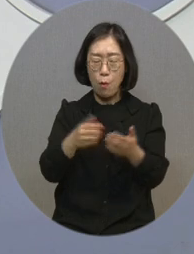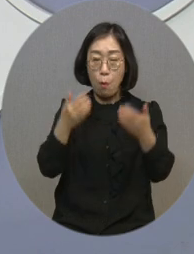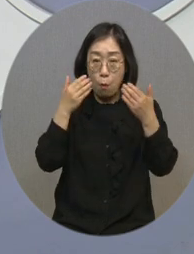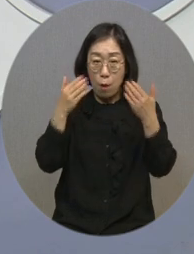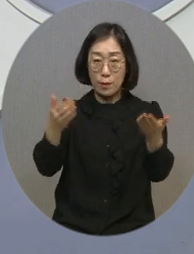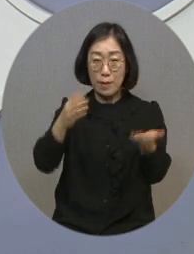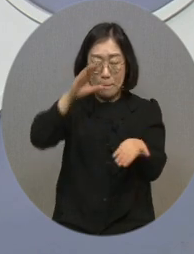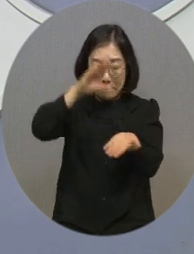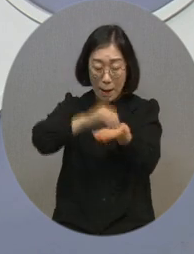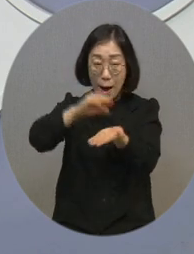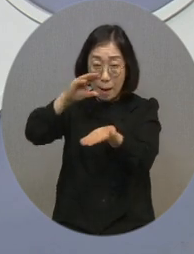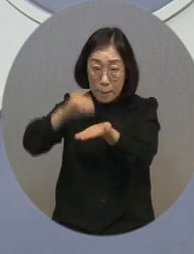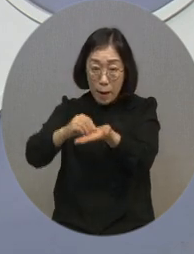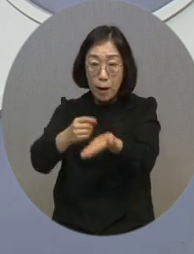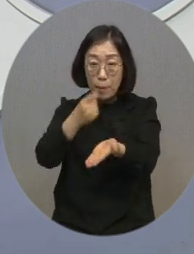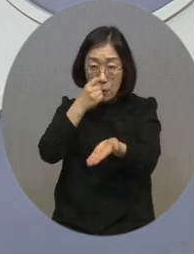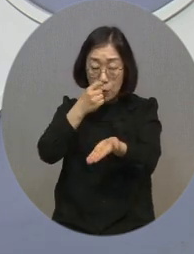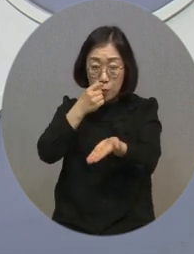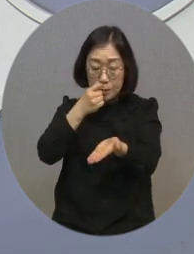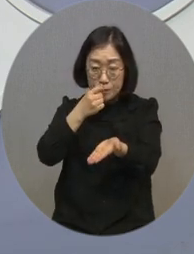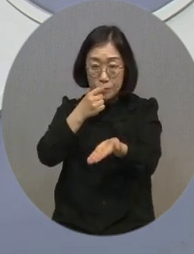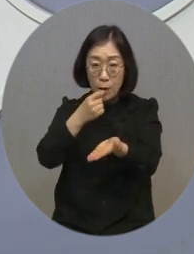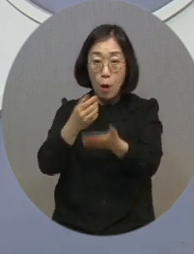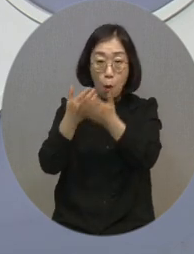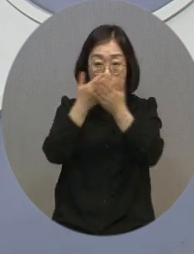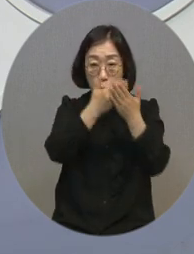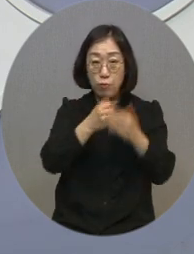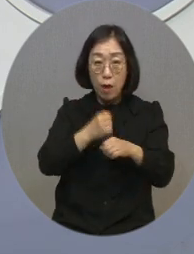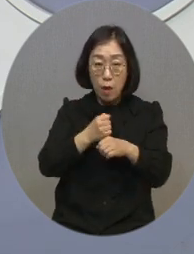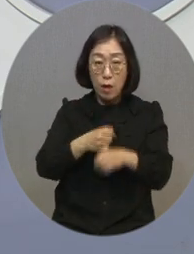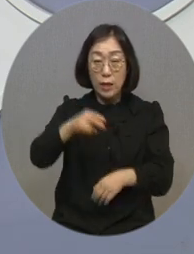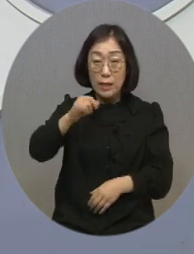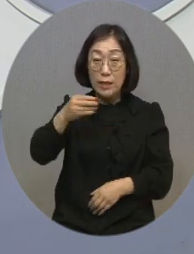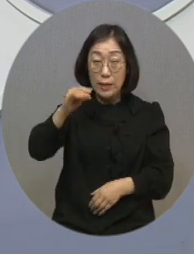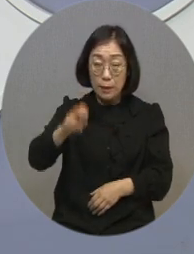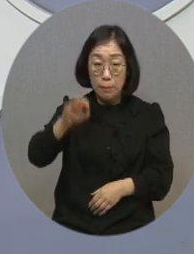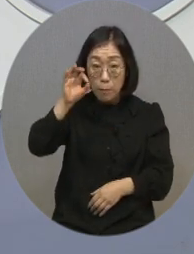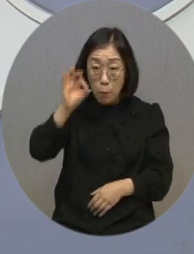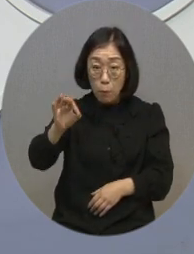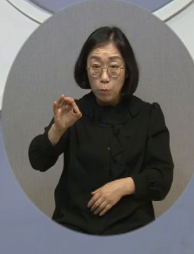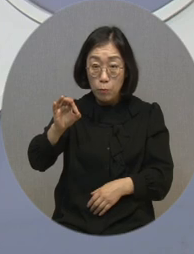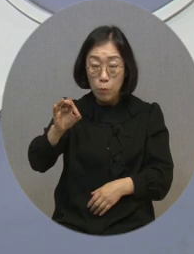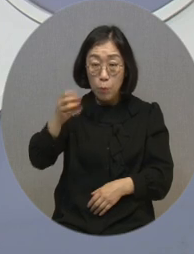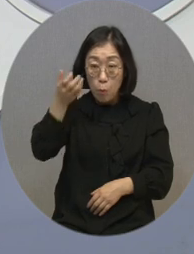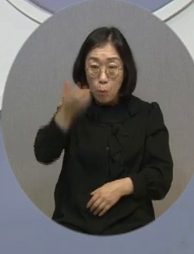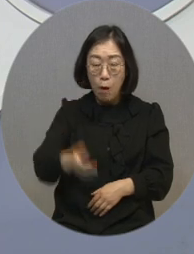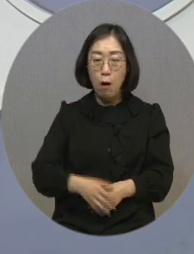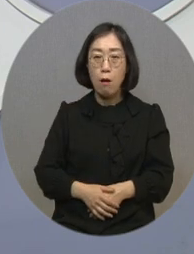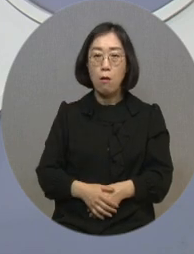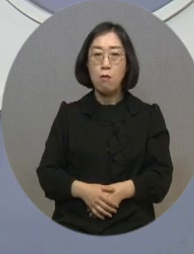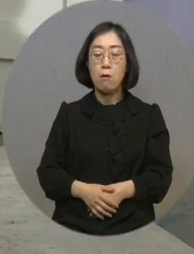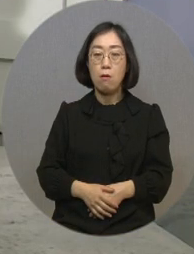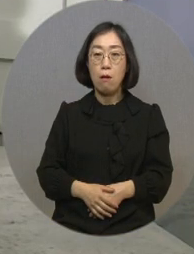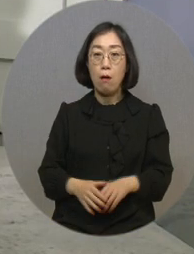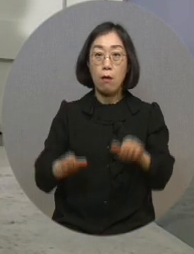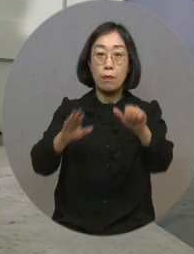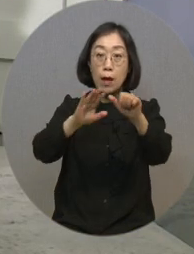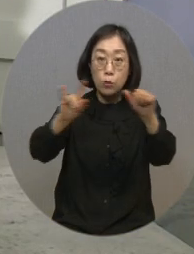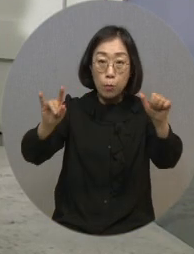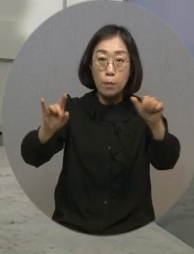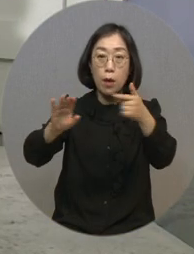이런 이제 기준으로 이제 갖고 봤는데 신림대 가서 보니까 그 사람들 1년에 저보다 훨씬 더 많은 5배, 6배